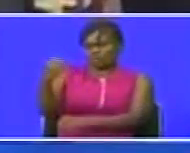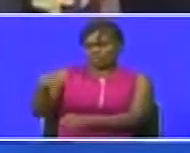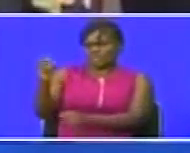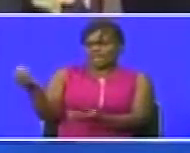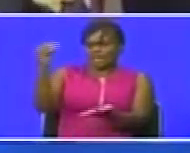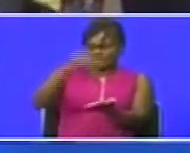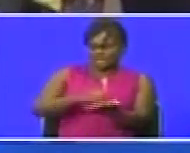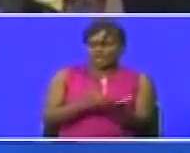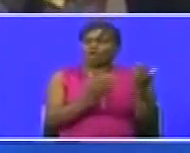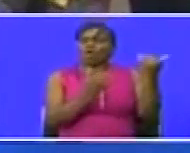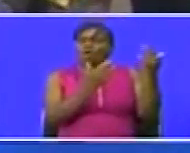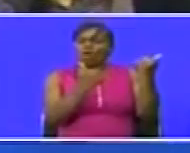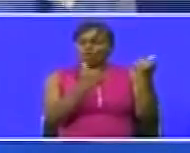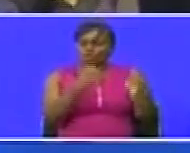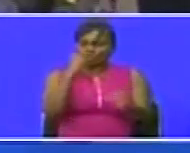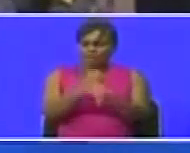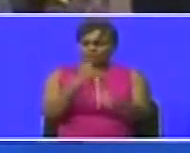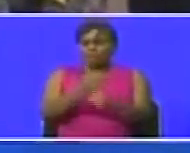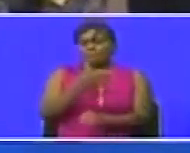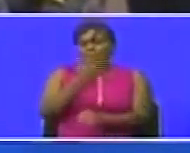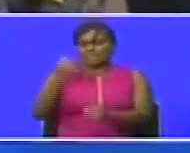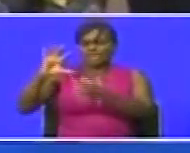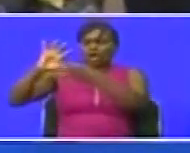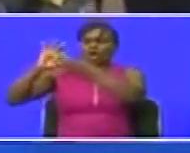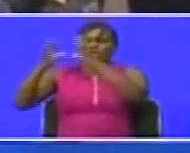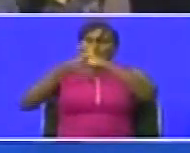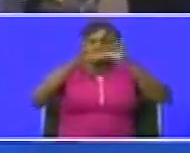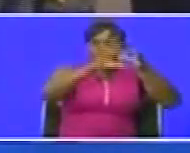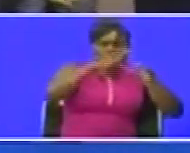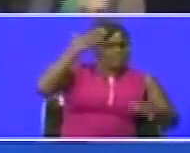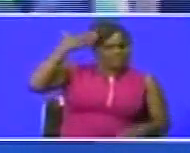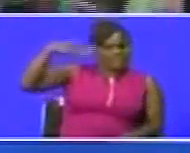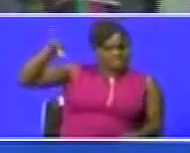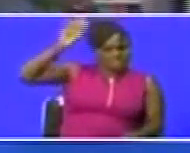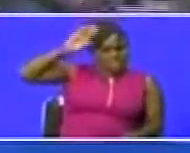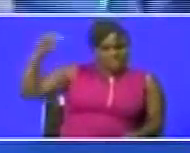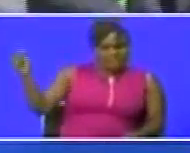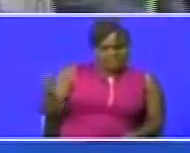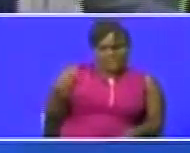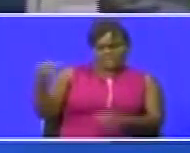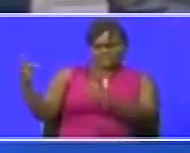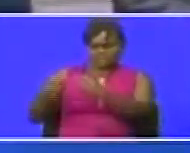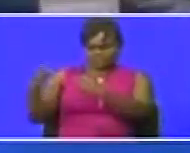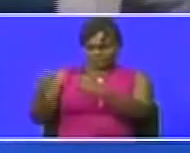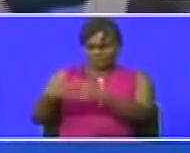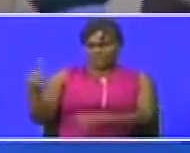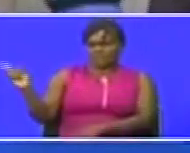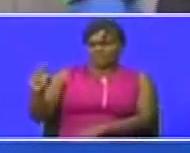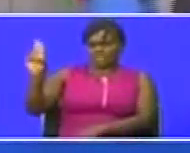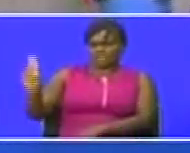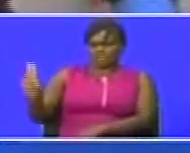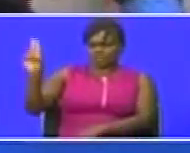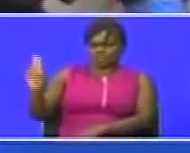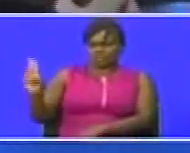kota anari kuf vema kwenye mashan ya olimpik ya rio yako andali mwezi agosti baad mwaka huu ra rais uhuru kenyatta ambe